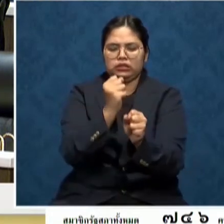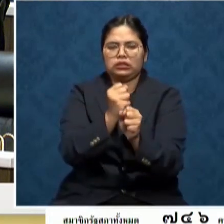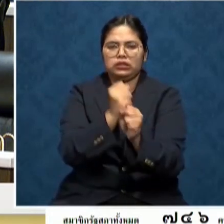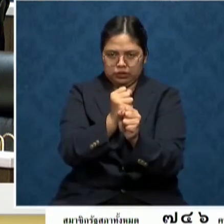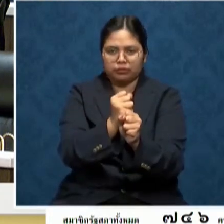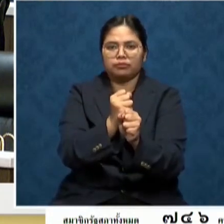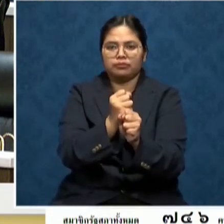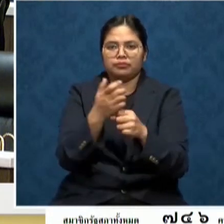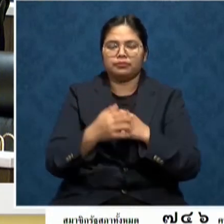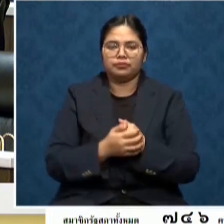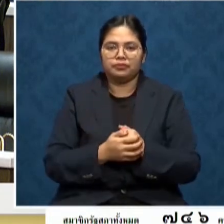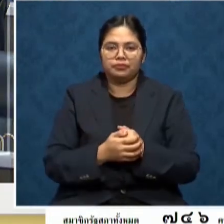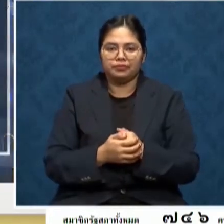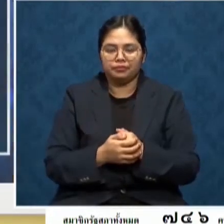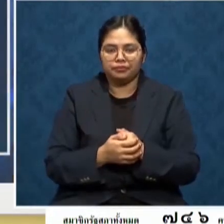Harry